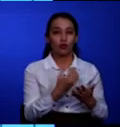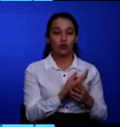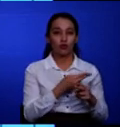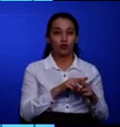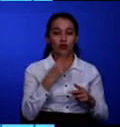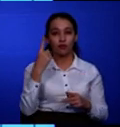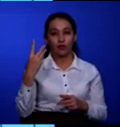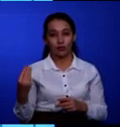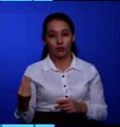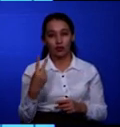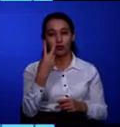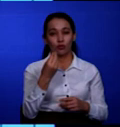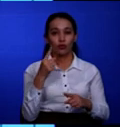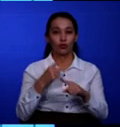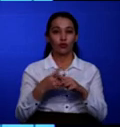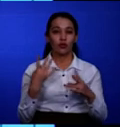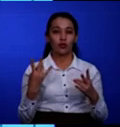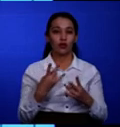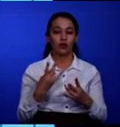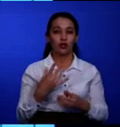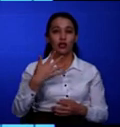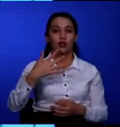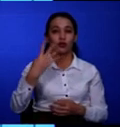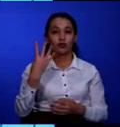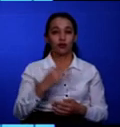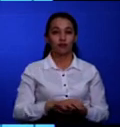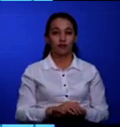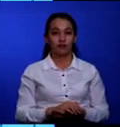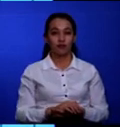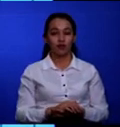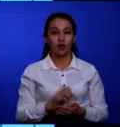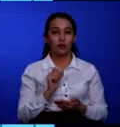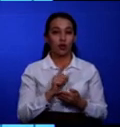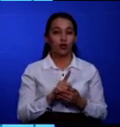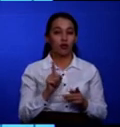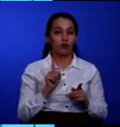qo'shamiz. 54 ta. Masalamizda nima deb savol berilgan edi bolajonlar?